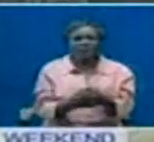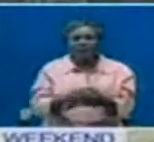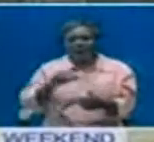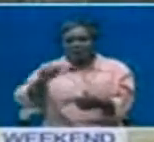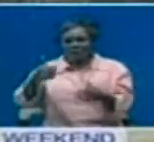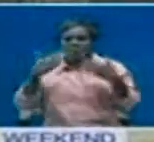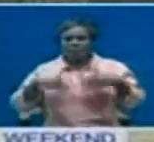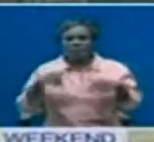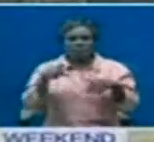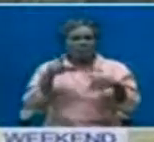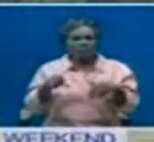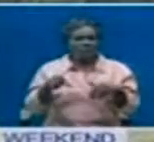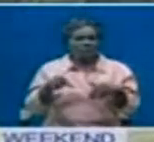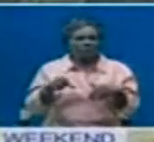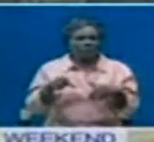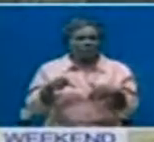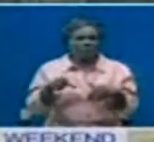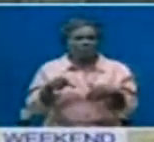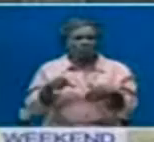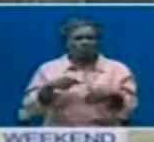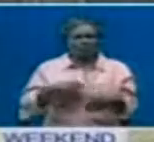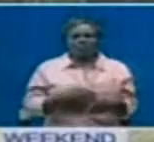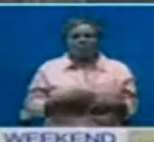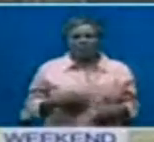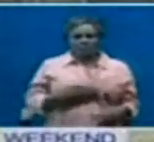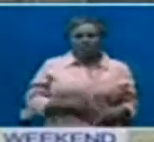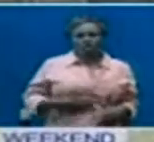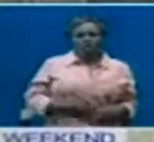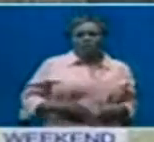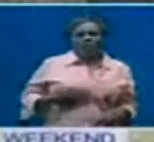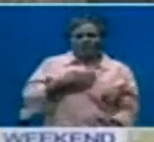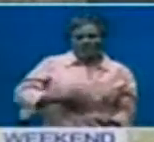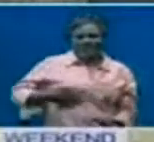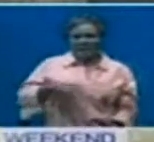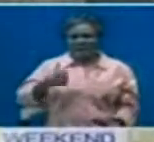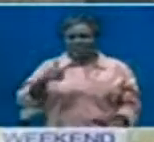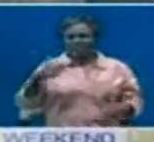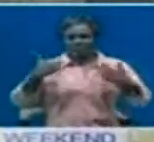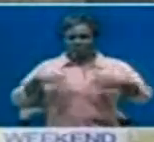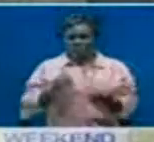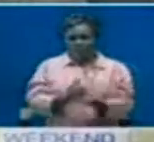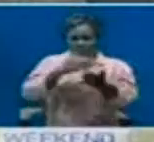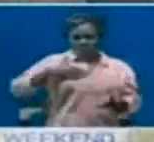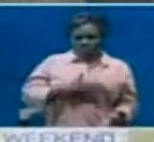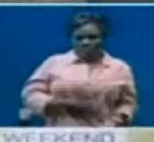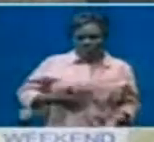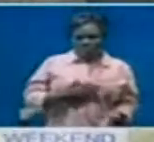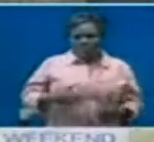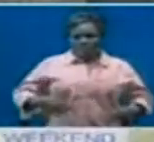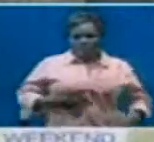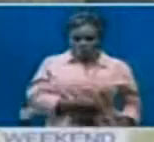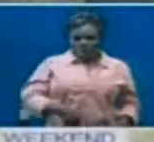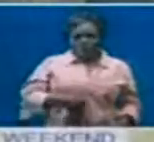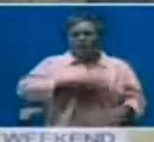wengine, wanakufanya hivi mafuta hapo kwa tumbo wanakufanya nini fue pande yote ya tumbo